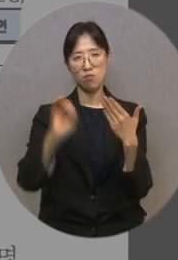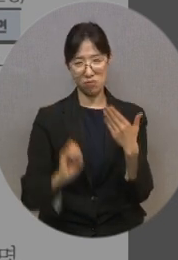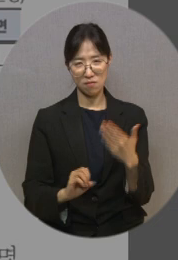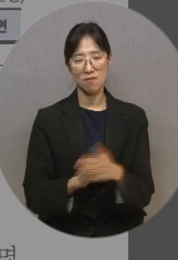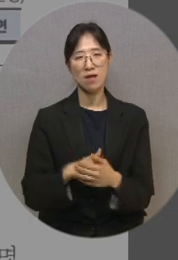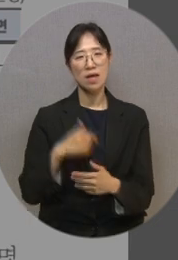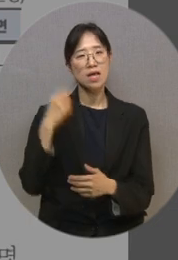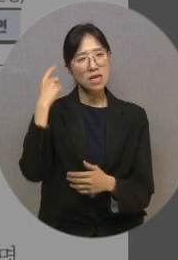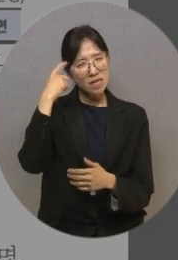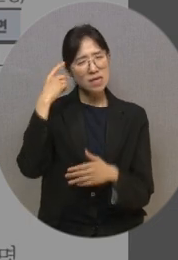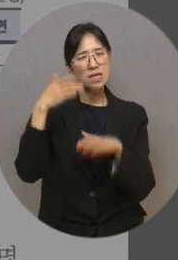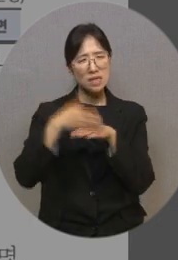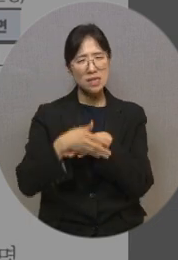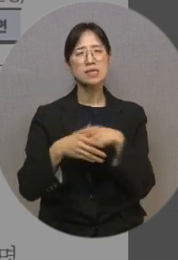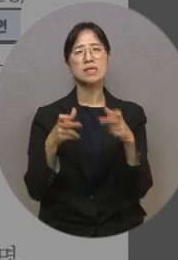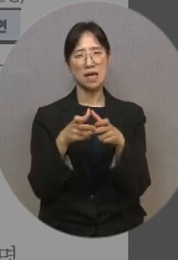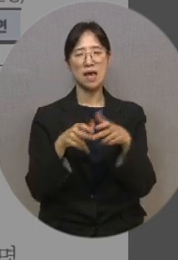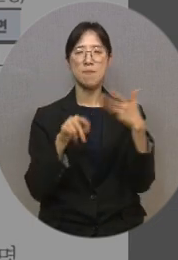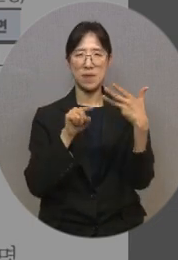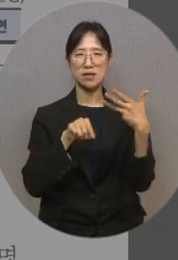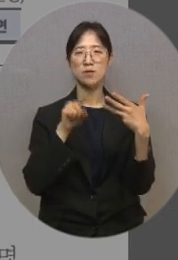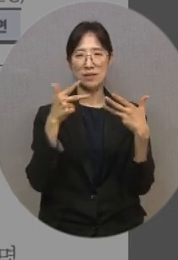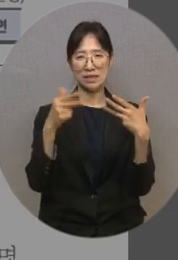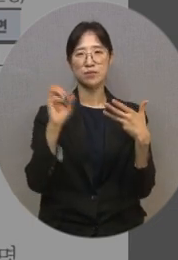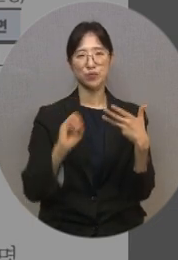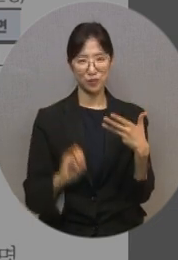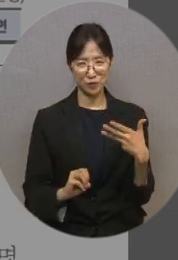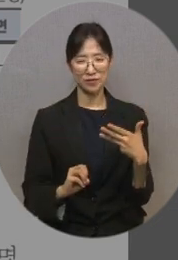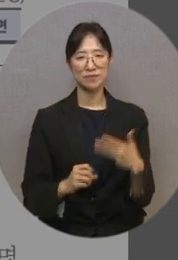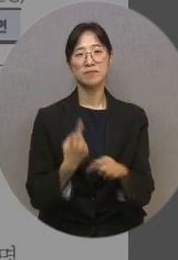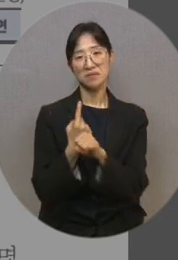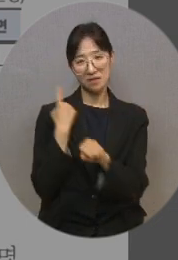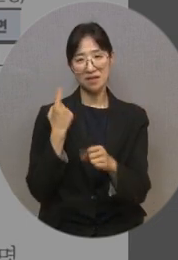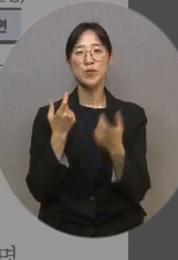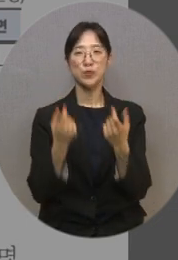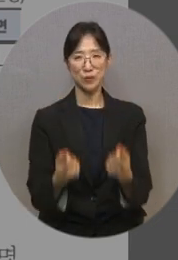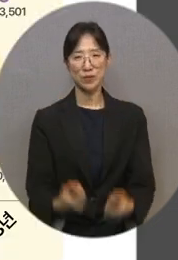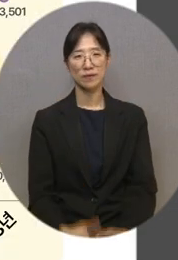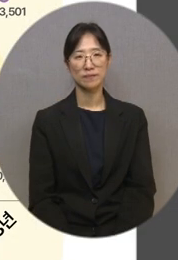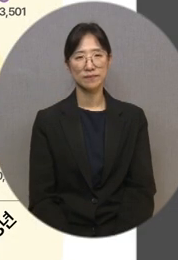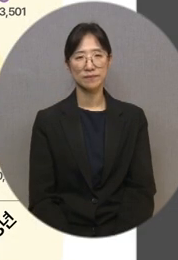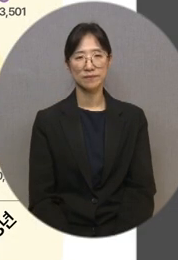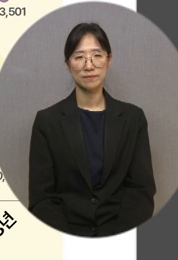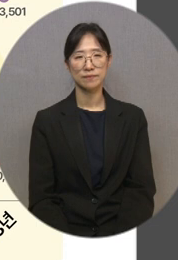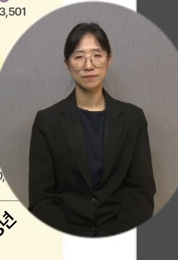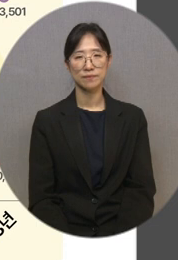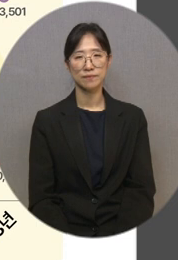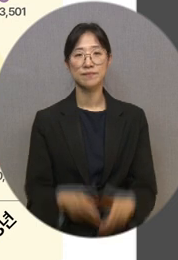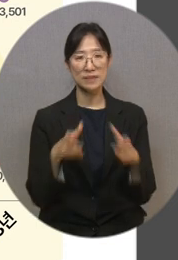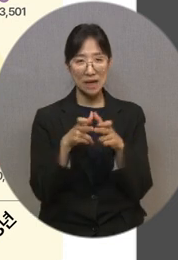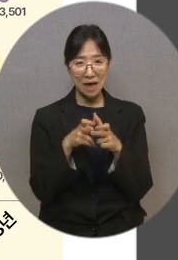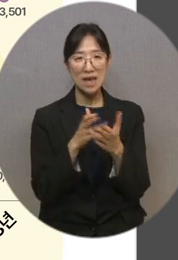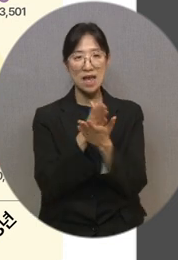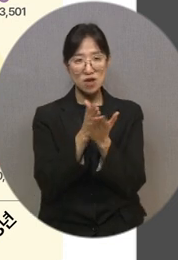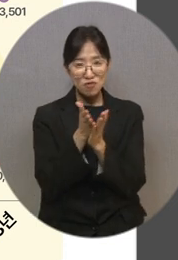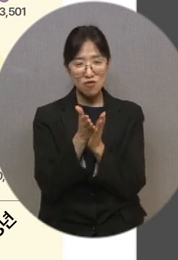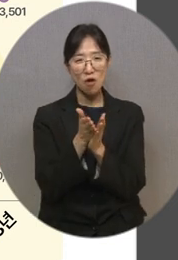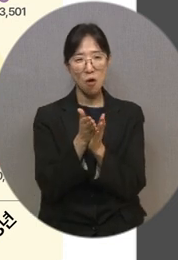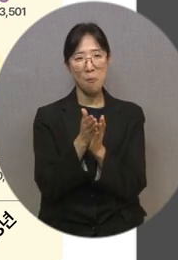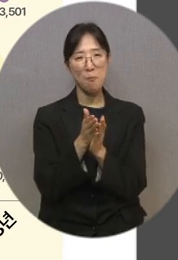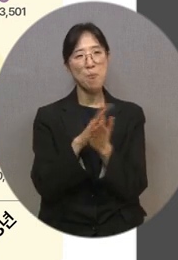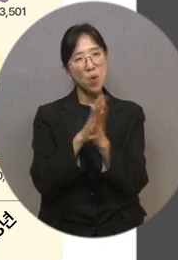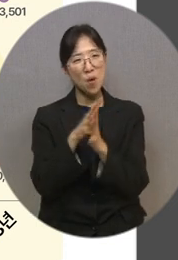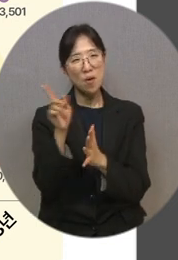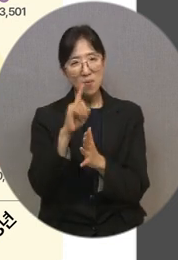99.1% 지적장애 88.7% 순으로 지난 해와 같았습니다 장애유형별 변화 추위를